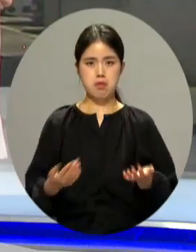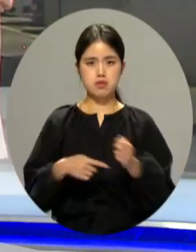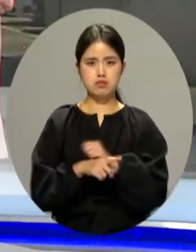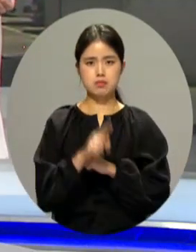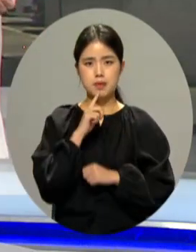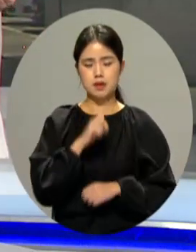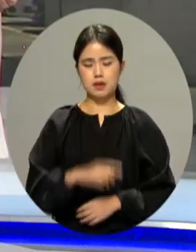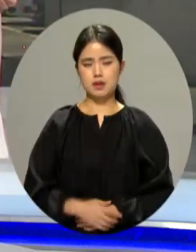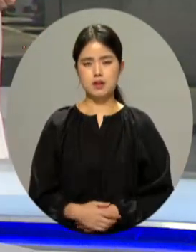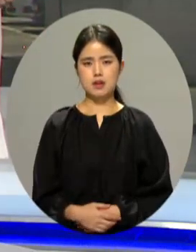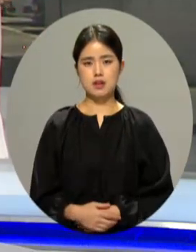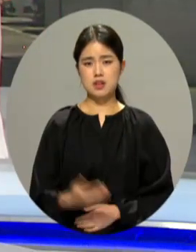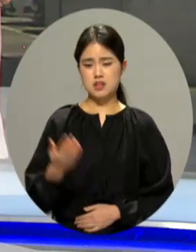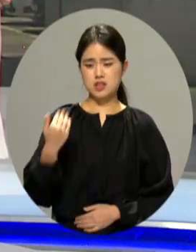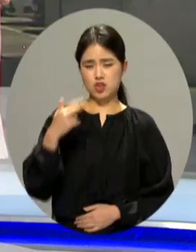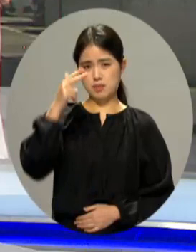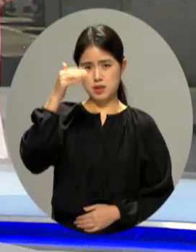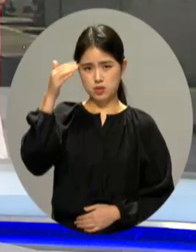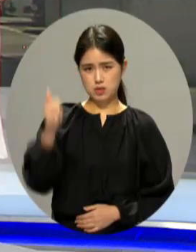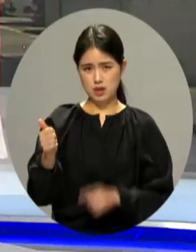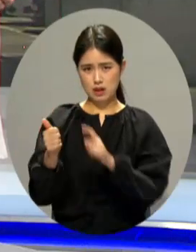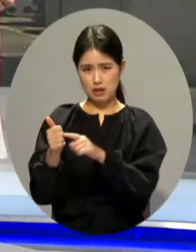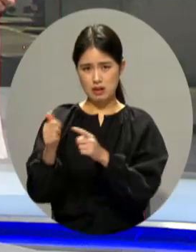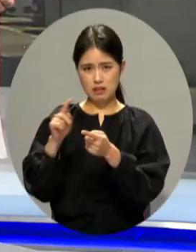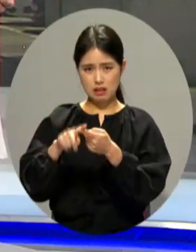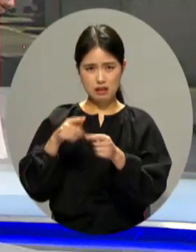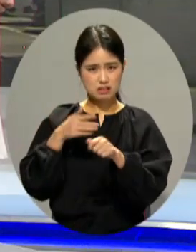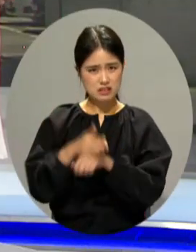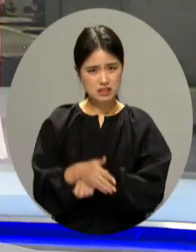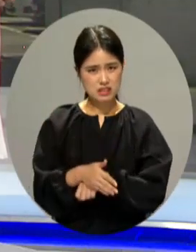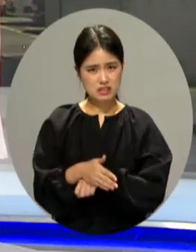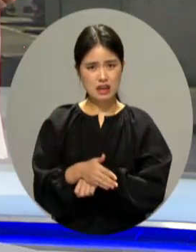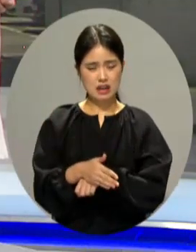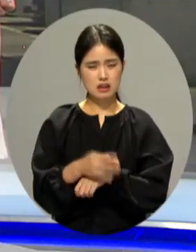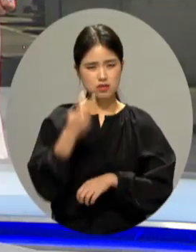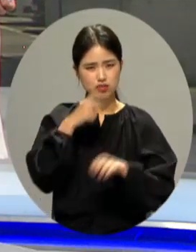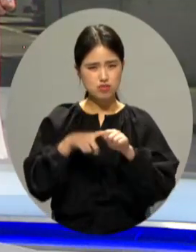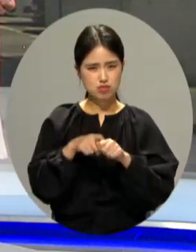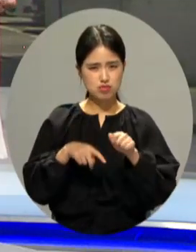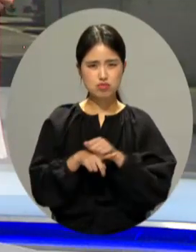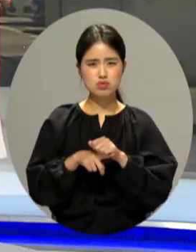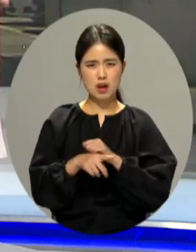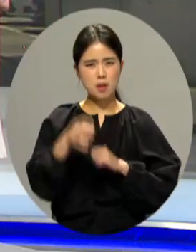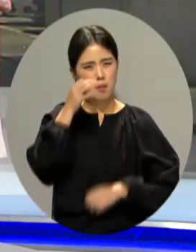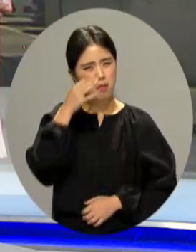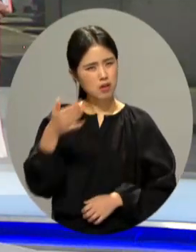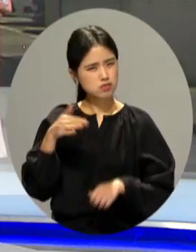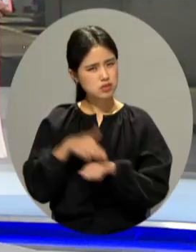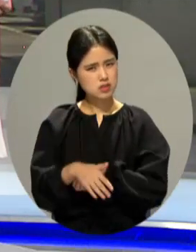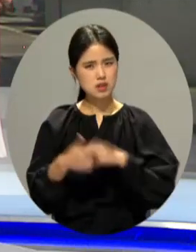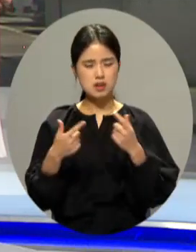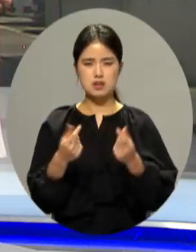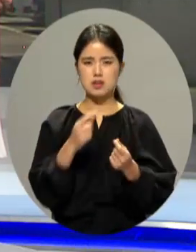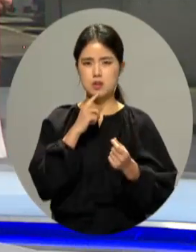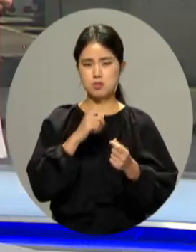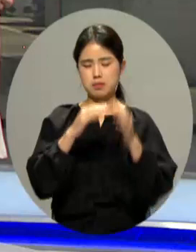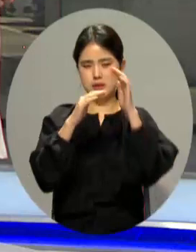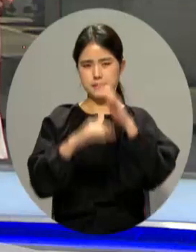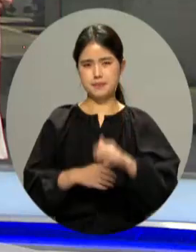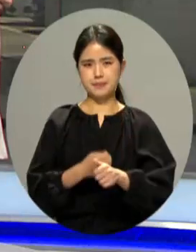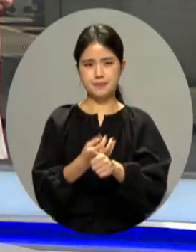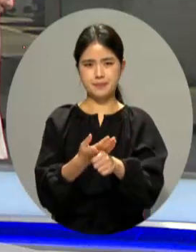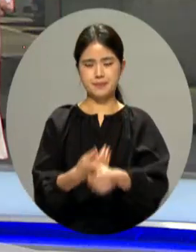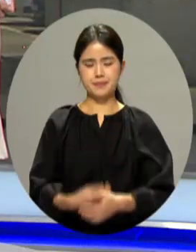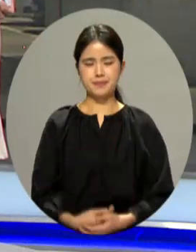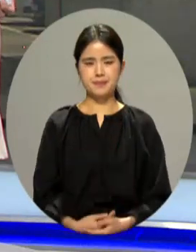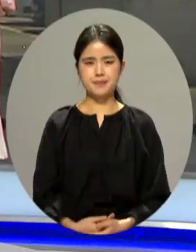그 이유인데 전직 파출소장에 대한 늑장 수사, 봐주기 수사가 아니냐는 말이 나올 수밖에 없습니다. 허연우 기자가